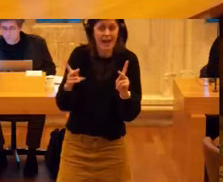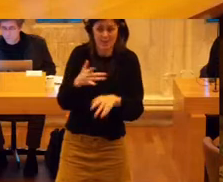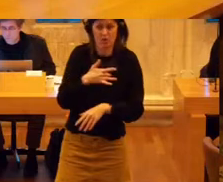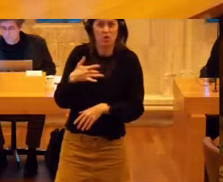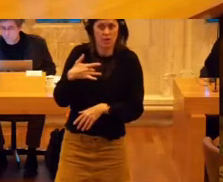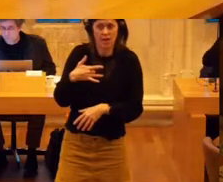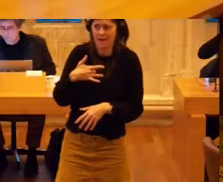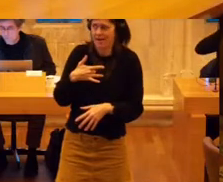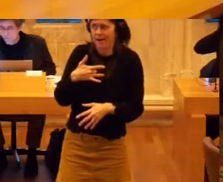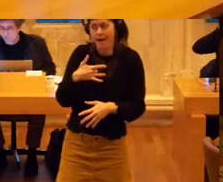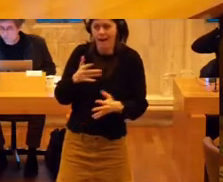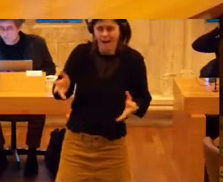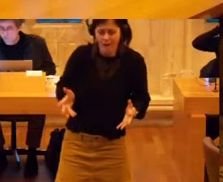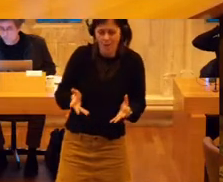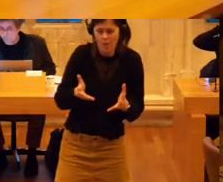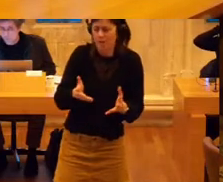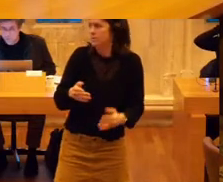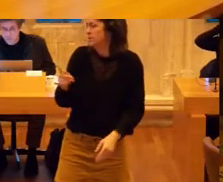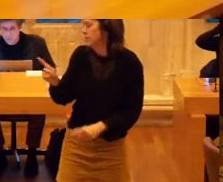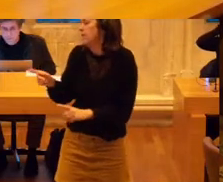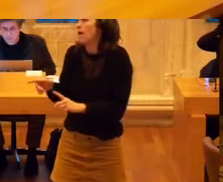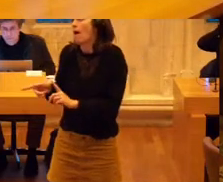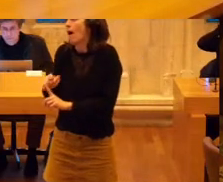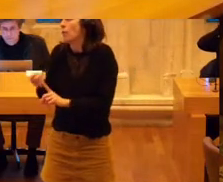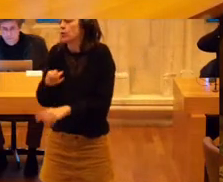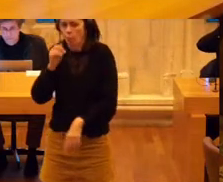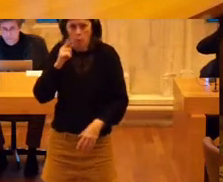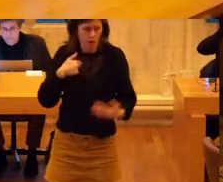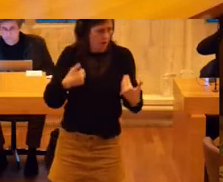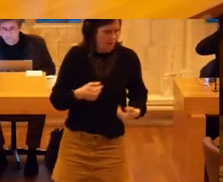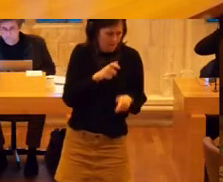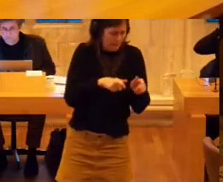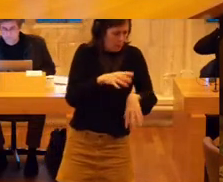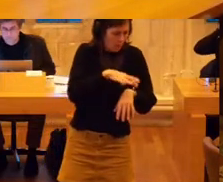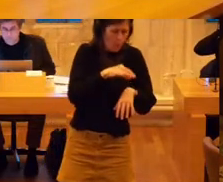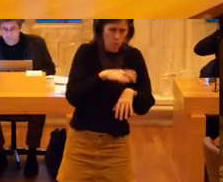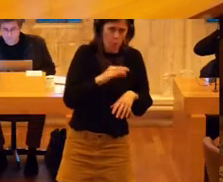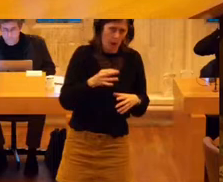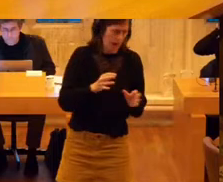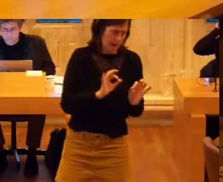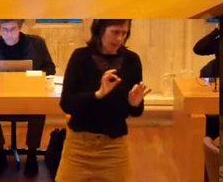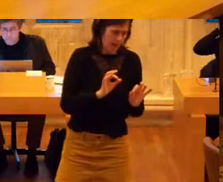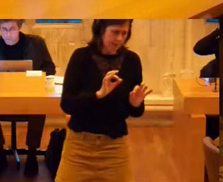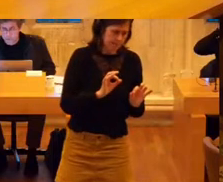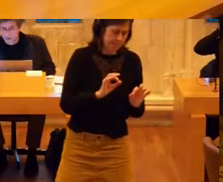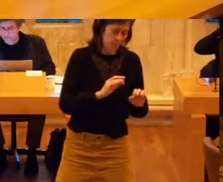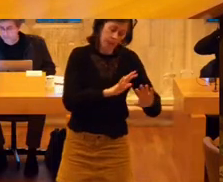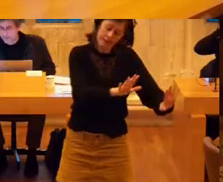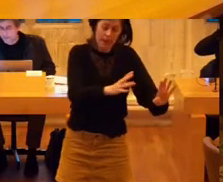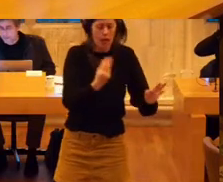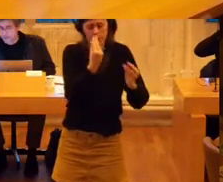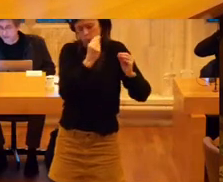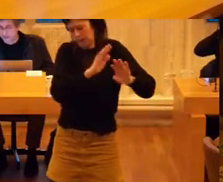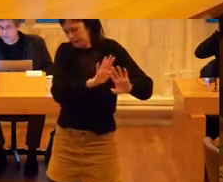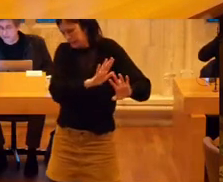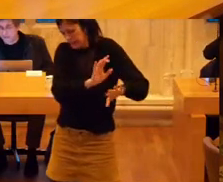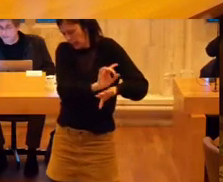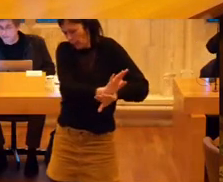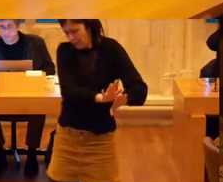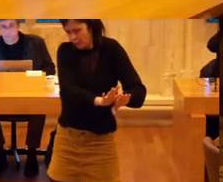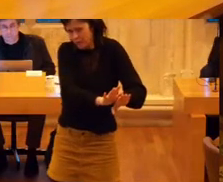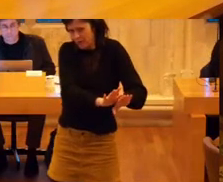important. Le fait de ne pas avoir de mutuelle complémentaire santé, c'est la première cause de non-recours aux soins. Je pense que cette initiative